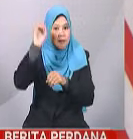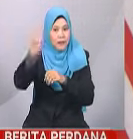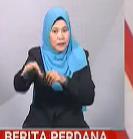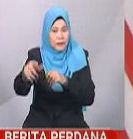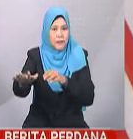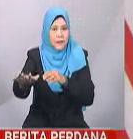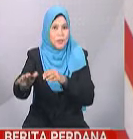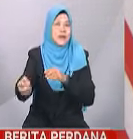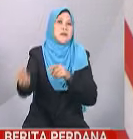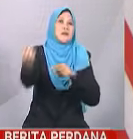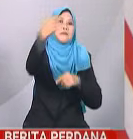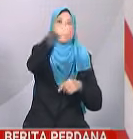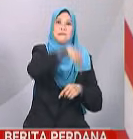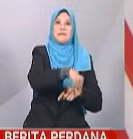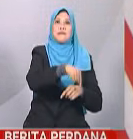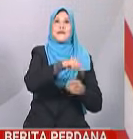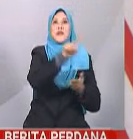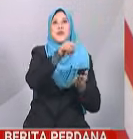ke zon tengah.